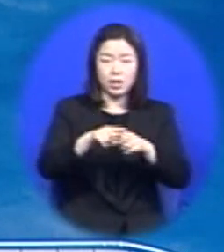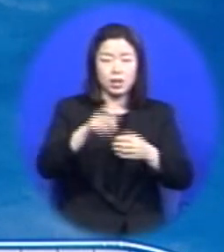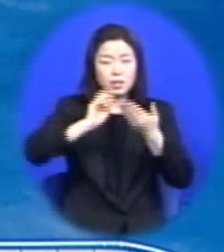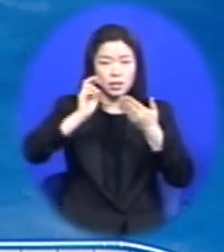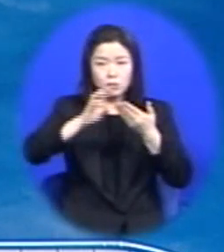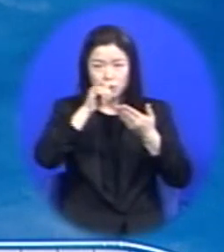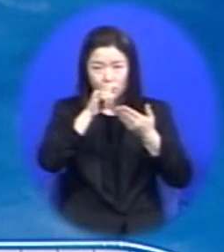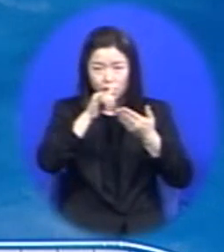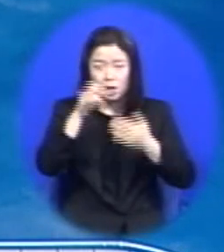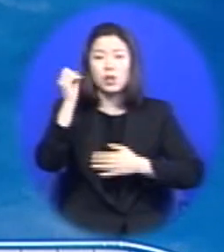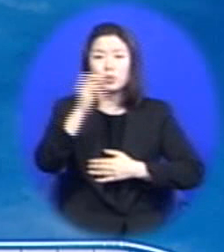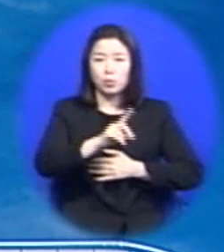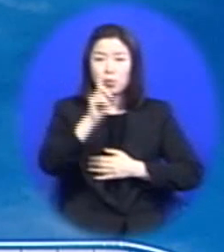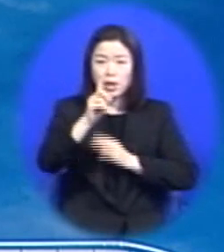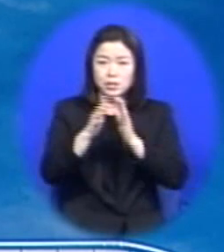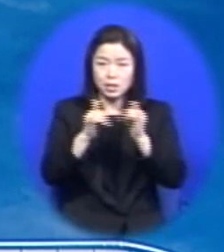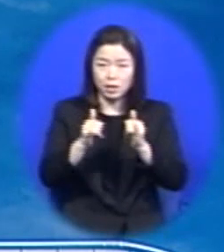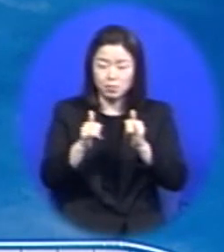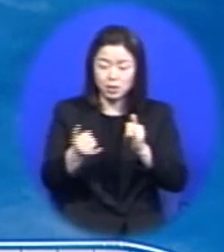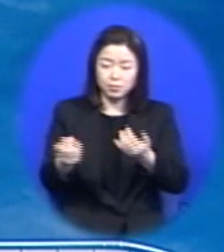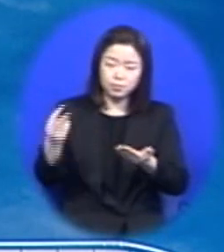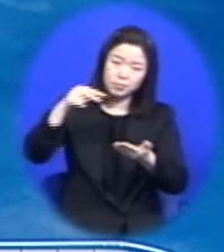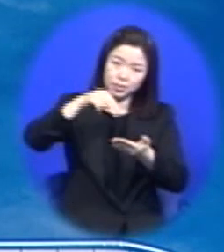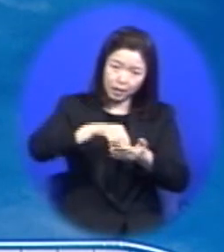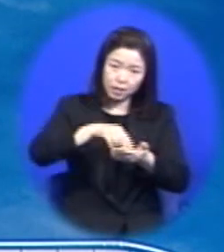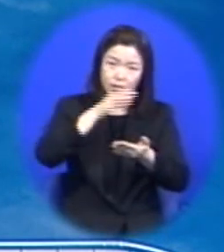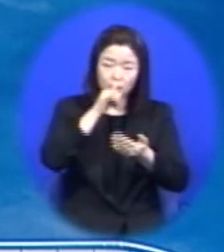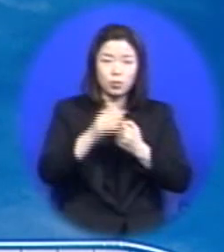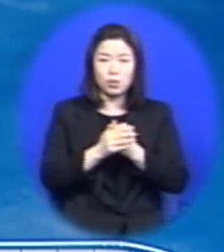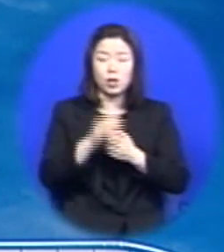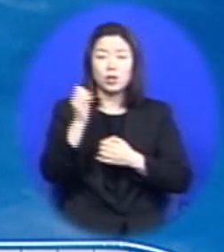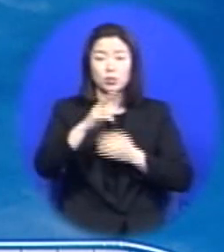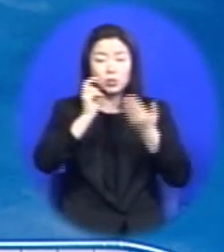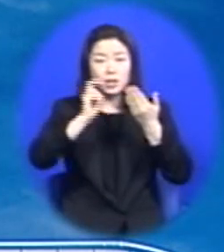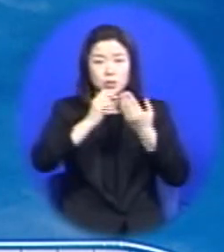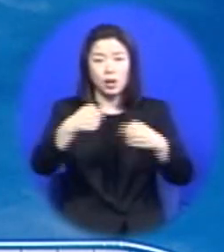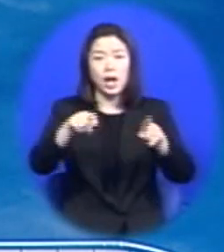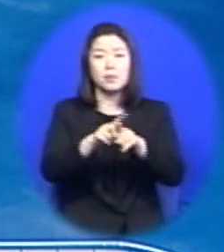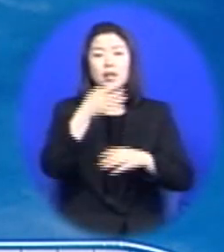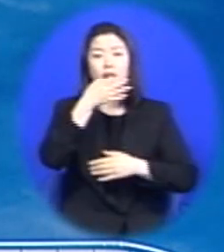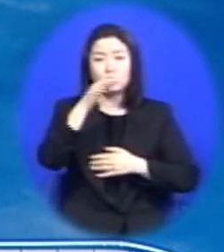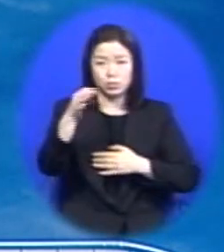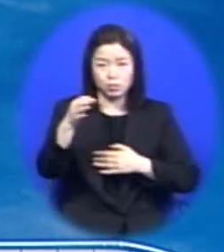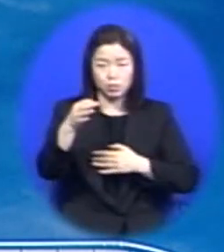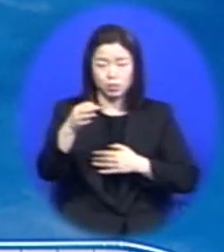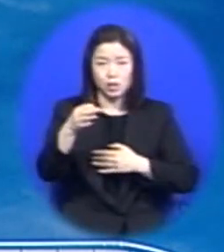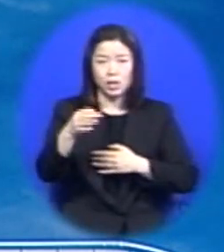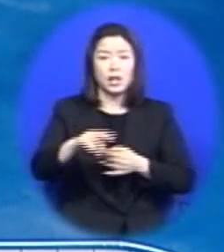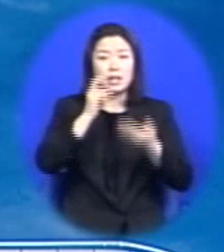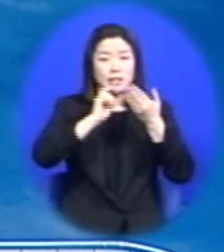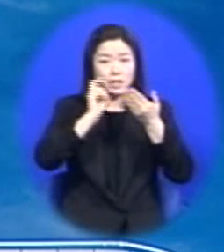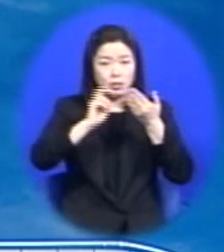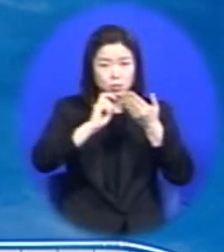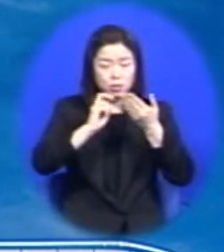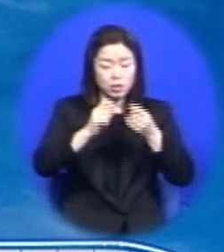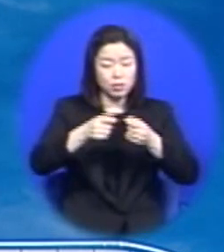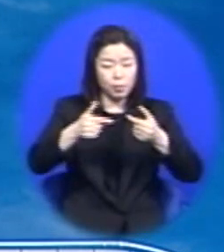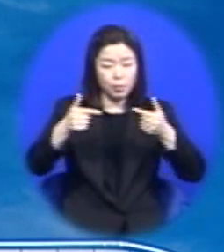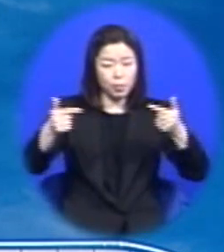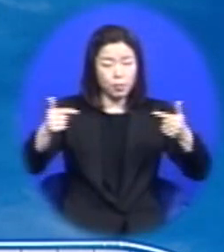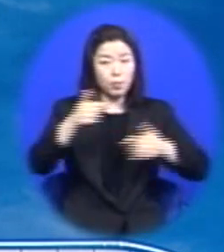또 한 분이 주춤주춤 일어나서 또 찬송을 같이 부르더래요. 찬송 소리가 조금씩 조금씩